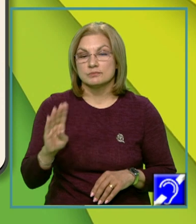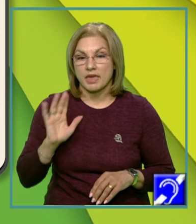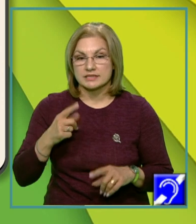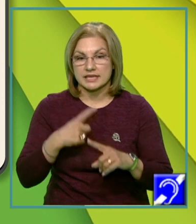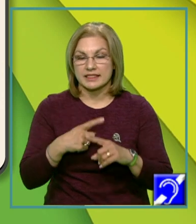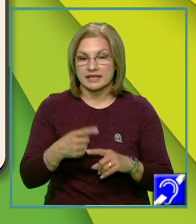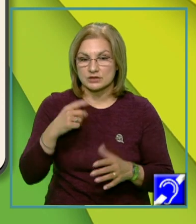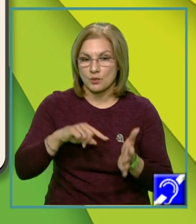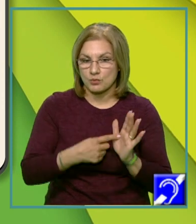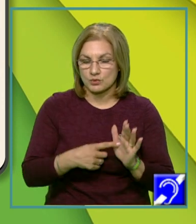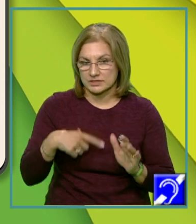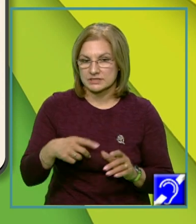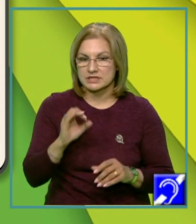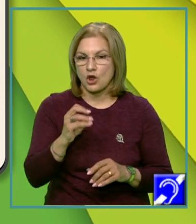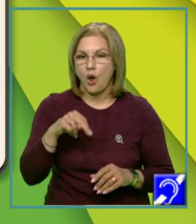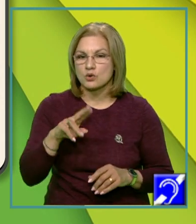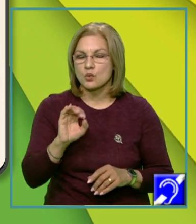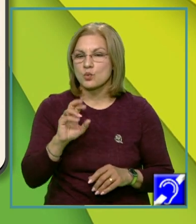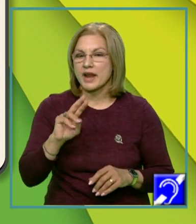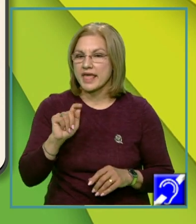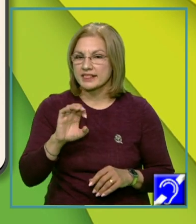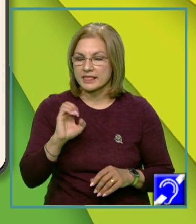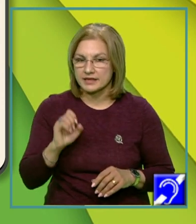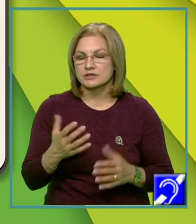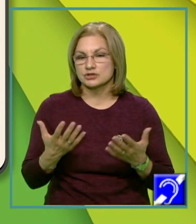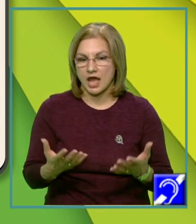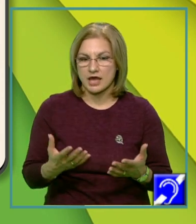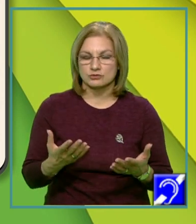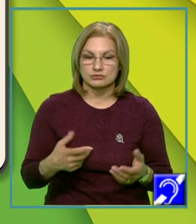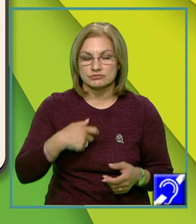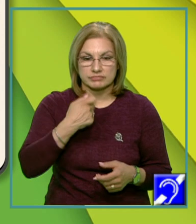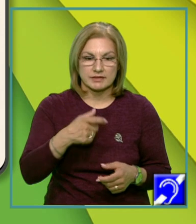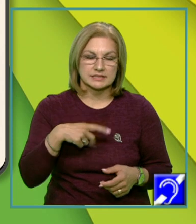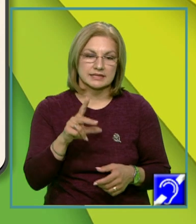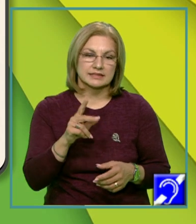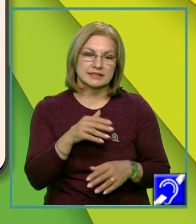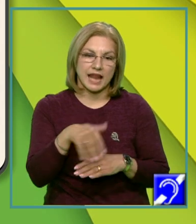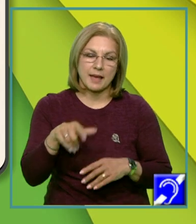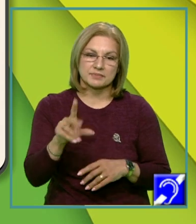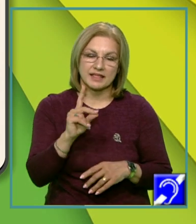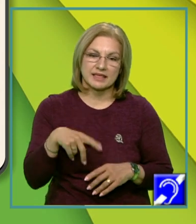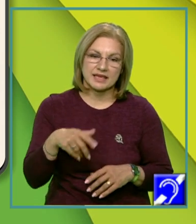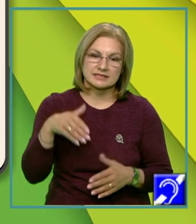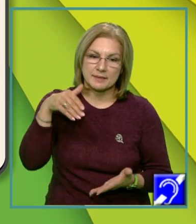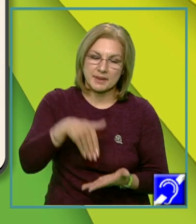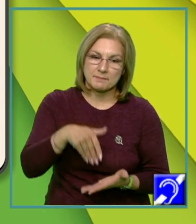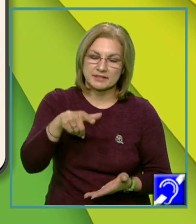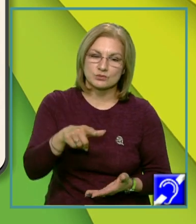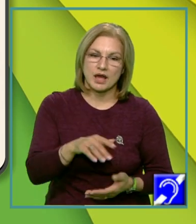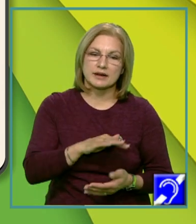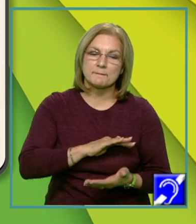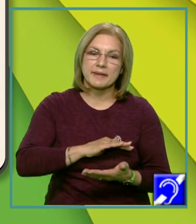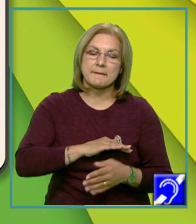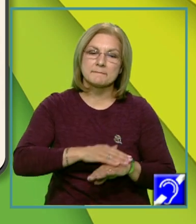puncte de că sunt linte și atunci concluzionăm că dreapta d este perpendiculară pe planul alfa așa